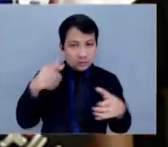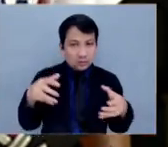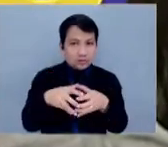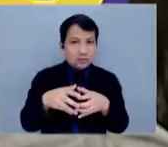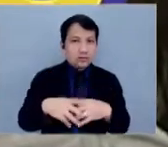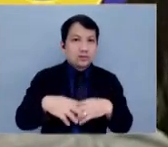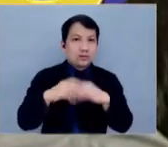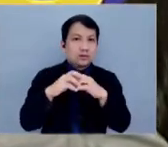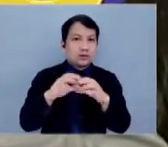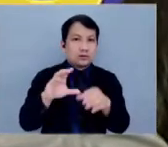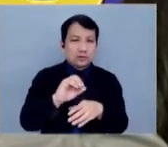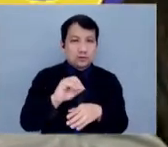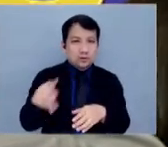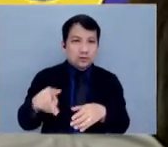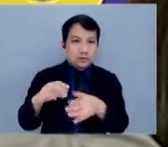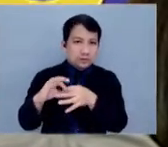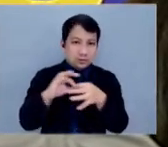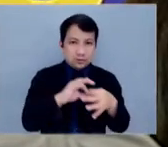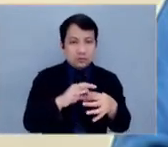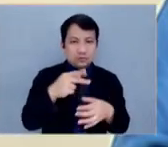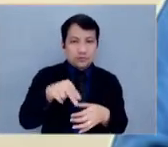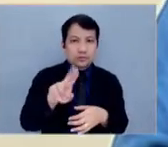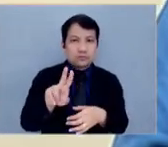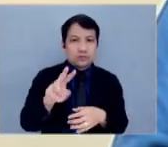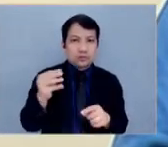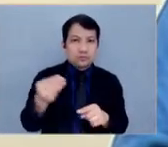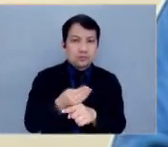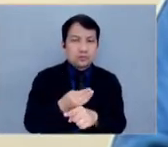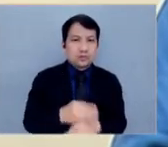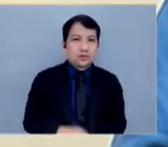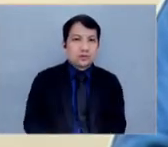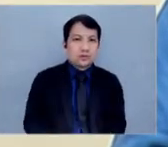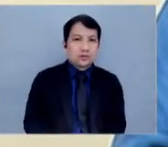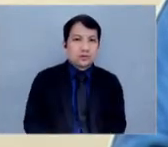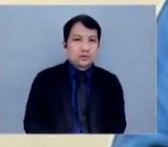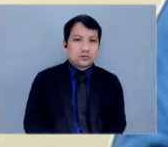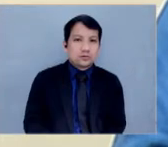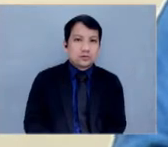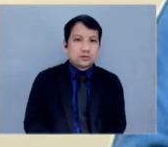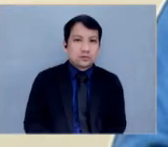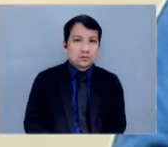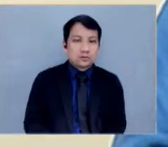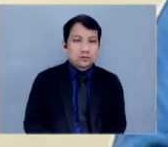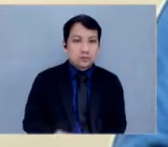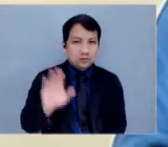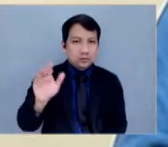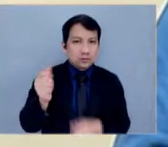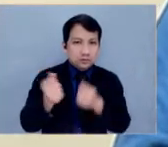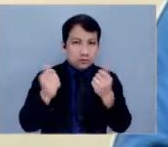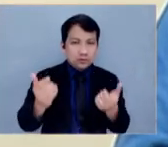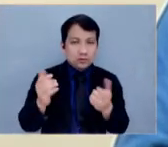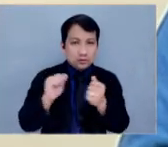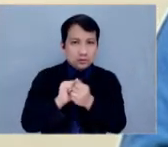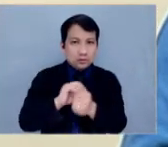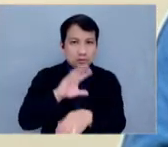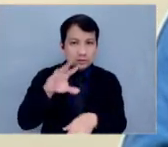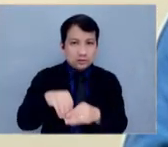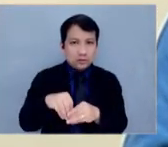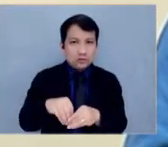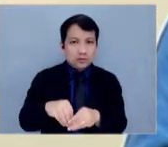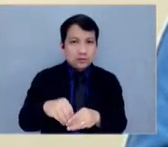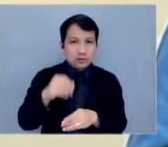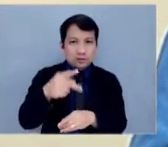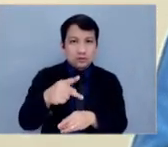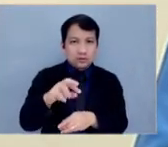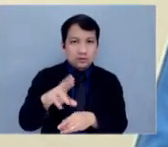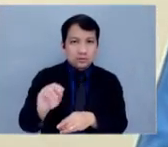kooperatiba bilang bahagi ng PUV modernization program. Pinagtutulong-tulungan tayo nitong administrasyon kasama ng mga pro-modernization